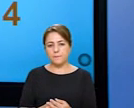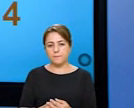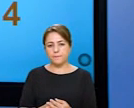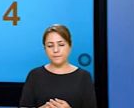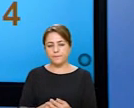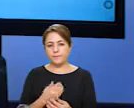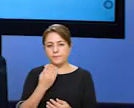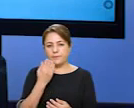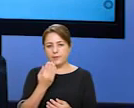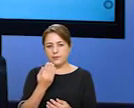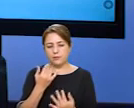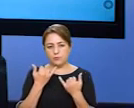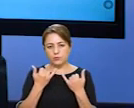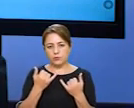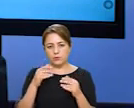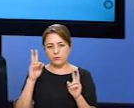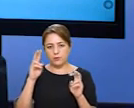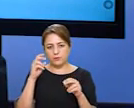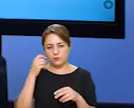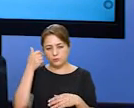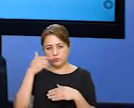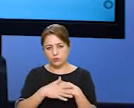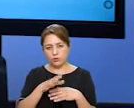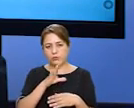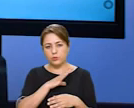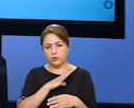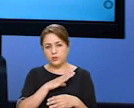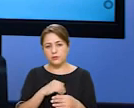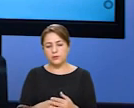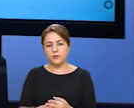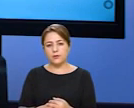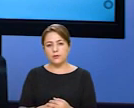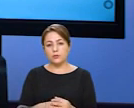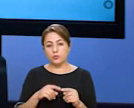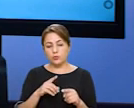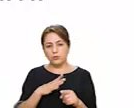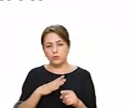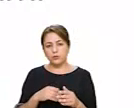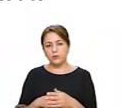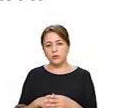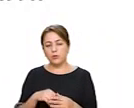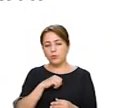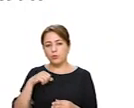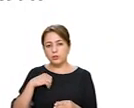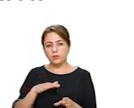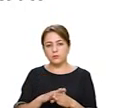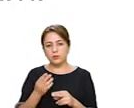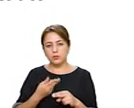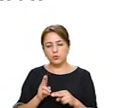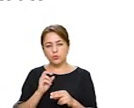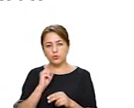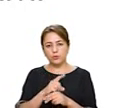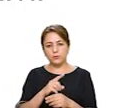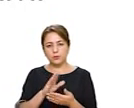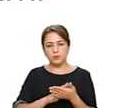Демек, сізге бүгінгі мавзуымыз түшінарлы болды ма? Ондай болса, мұстақыл бачаршын